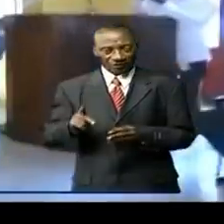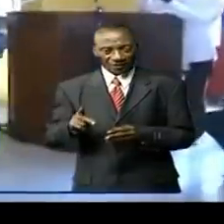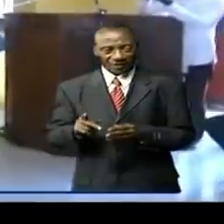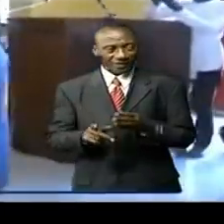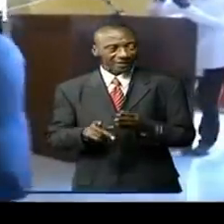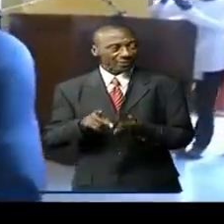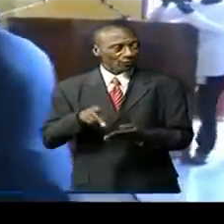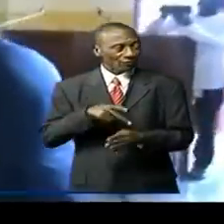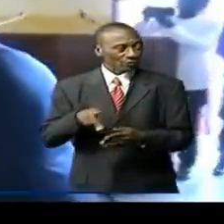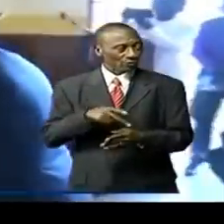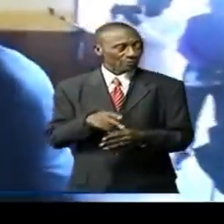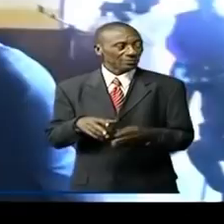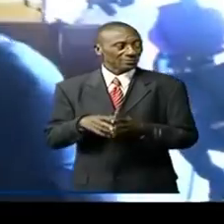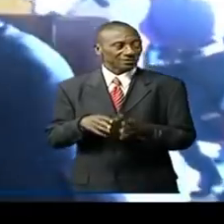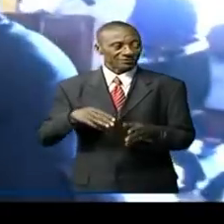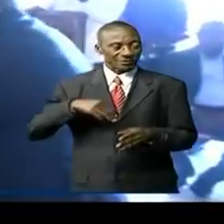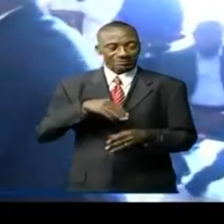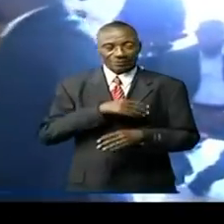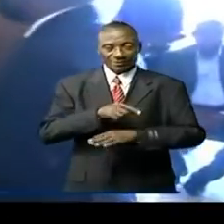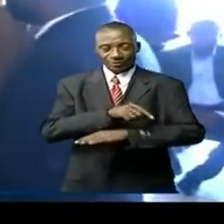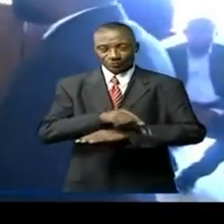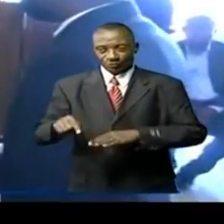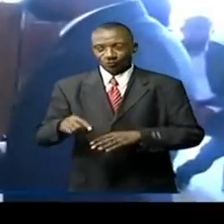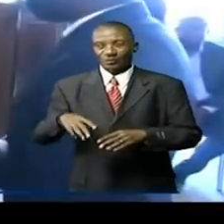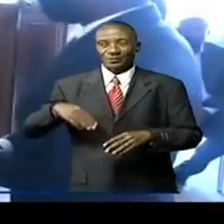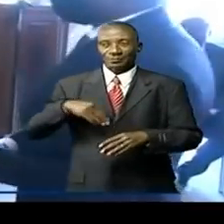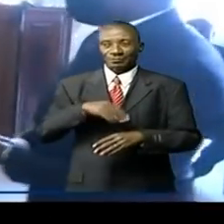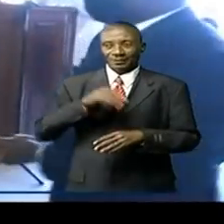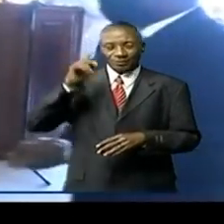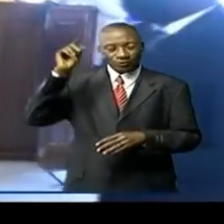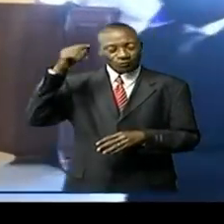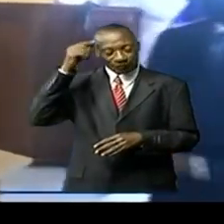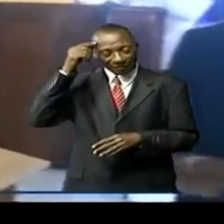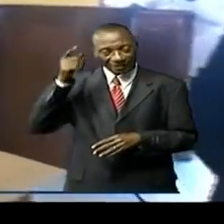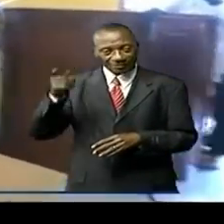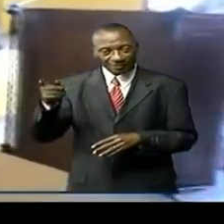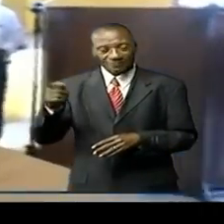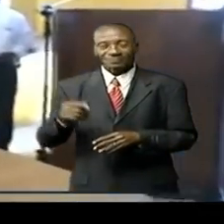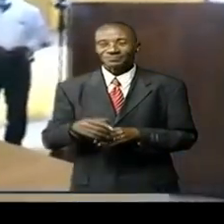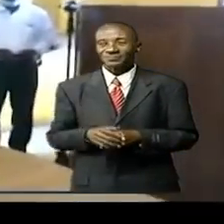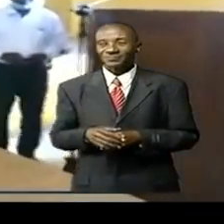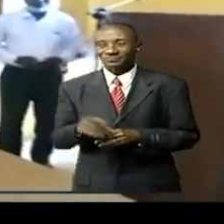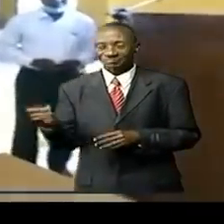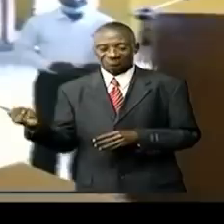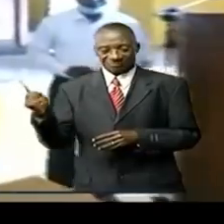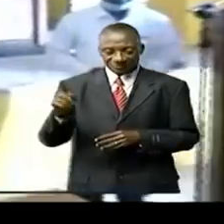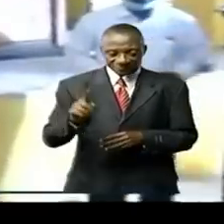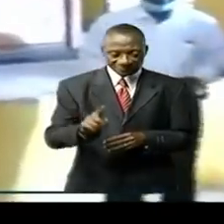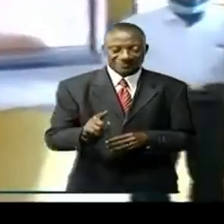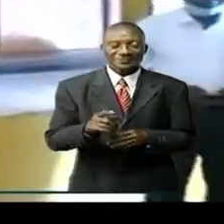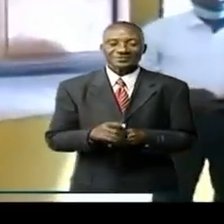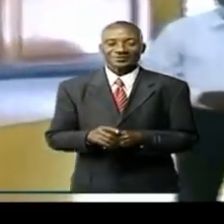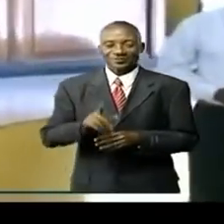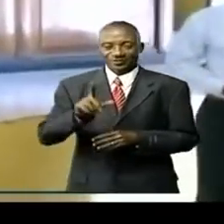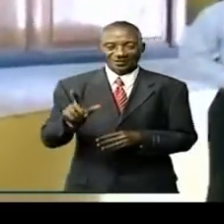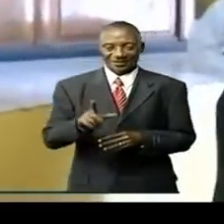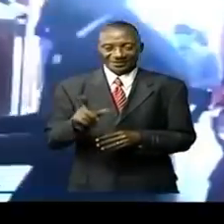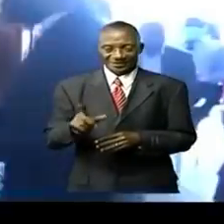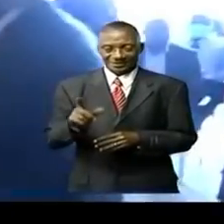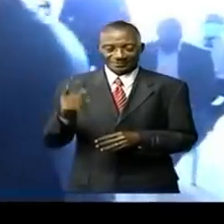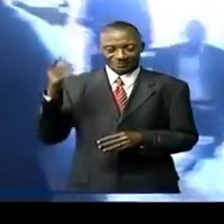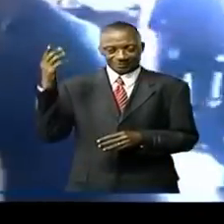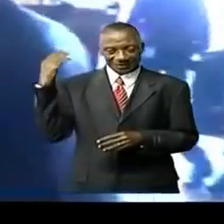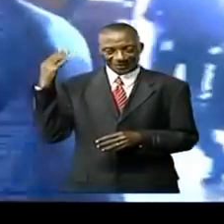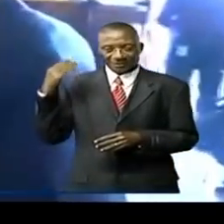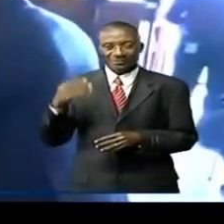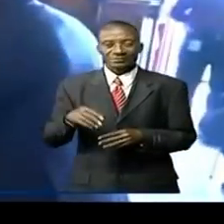son cabinet et les membres de son gouvernement, qui vient personnellement déposer ce lundi 6 décembre 2021, entre les mains